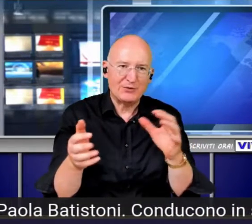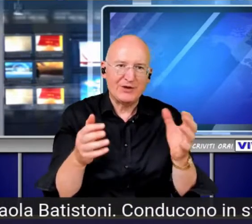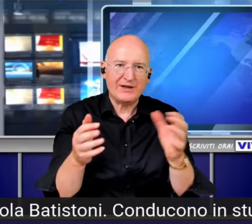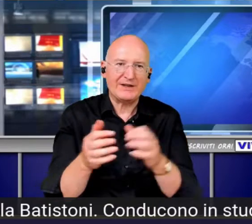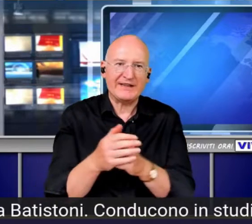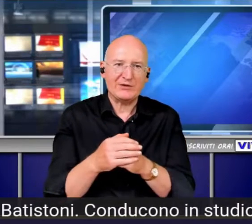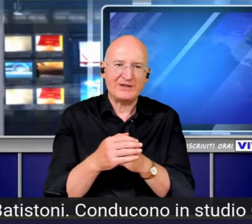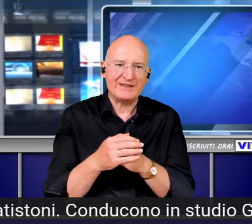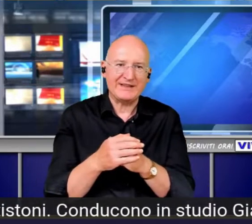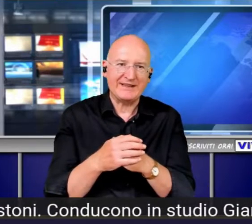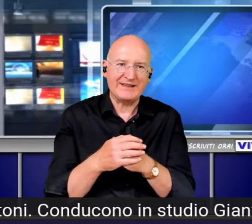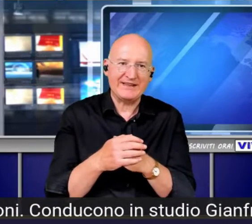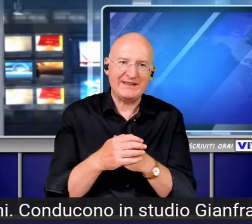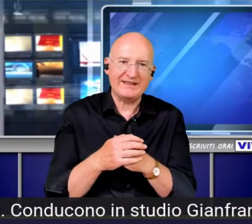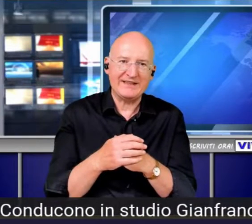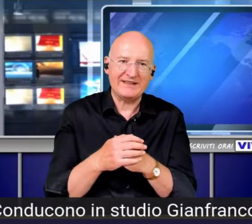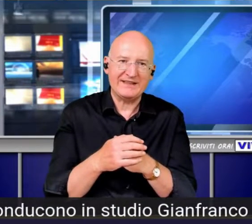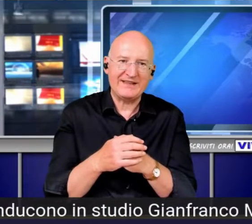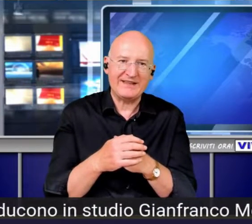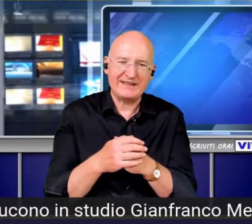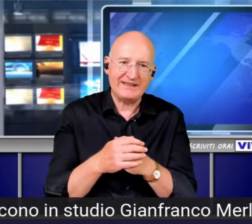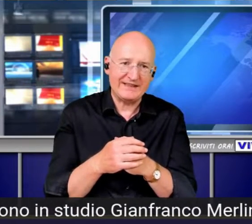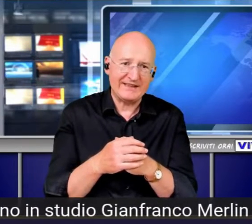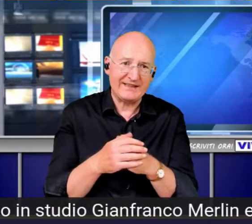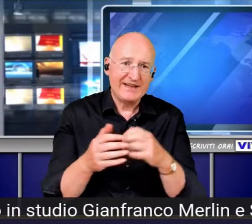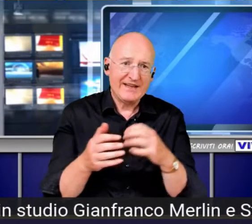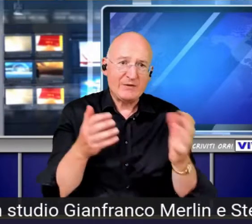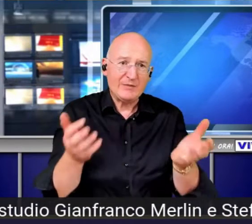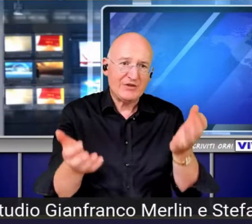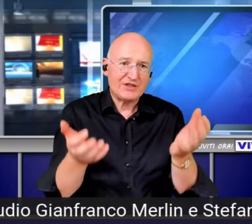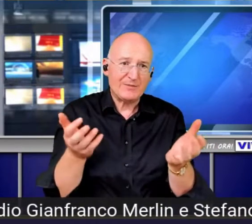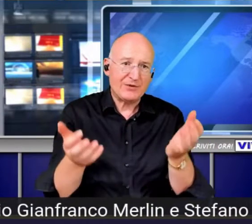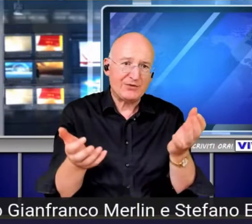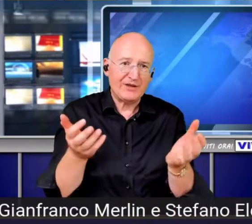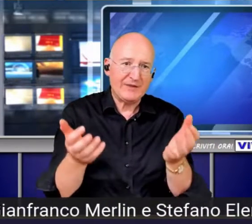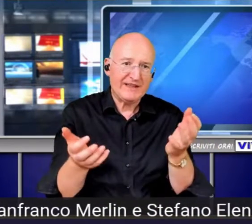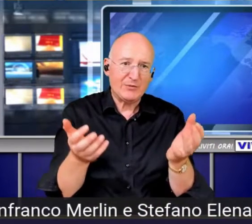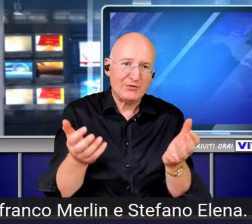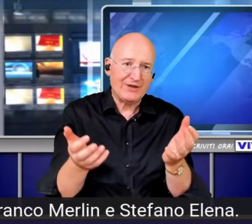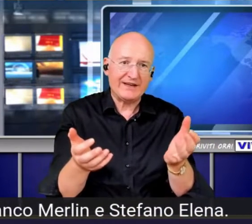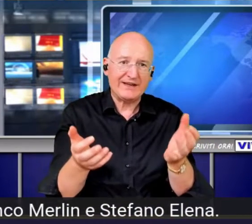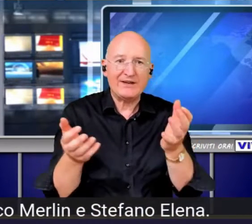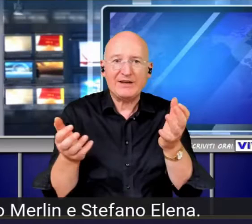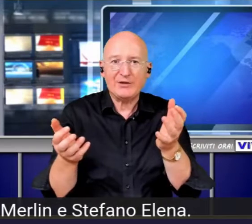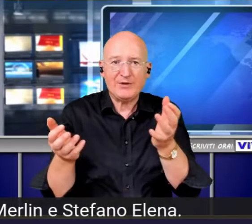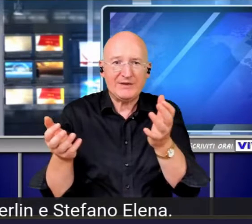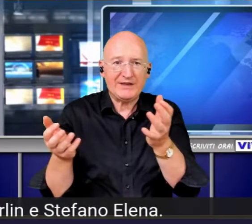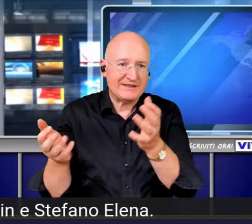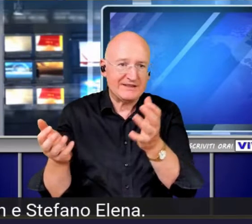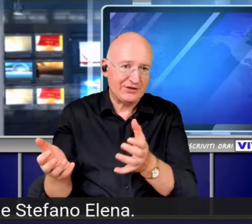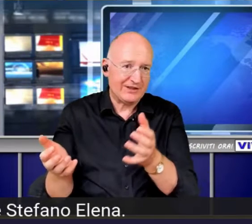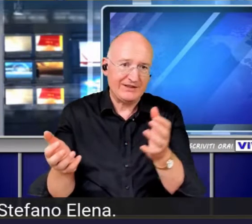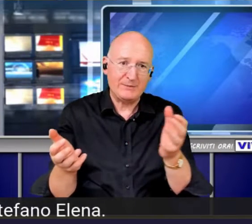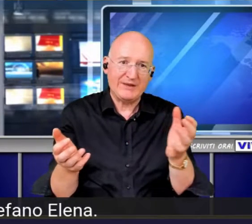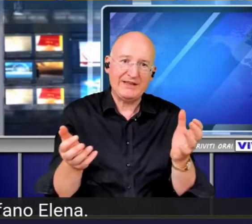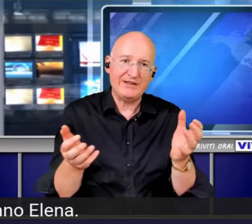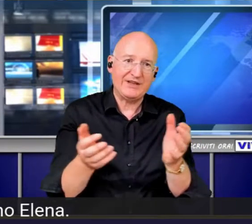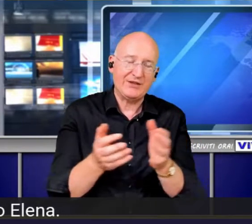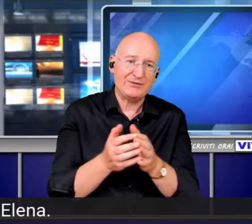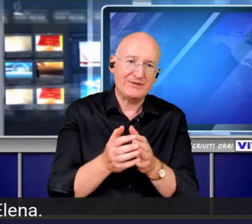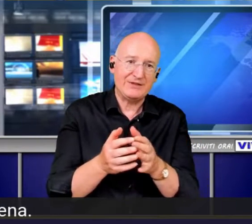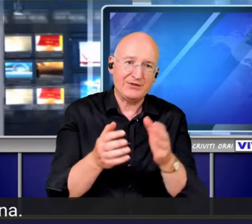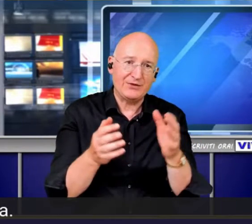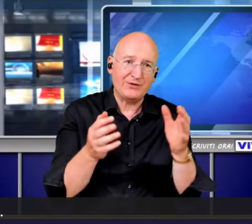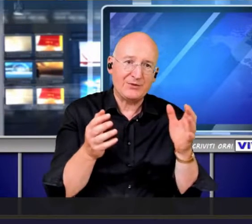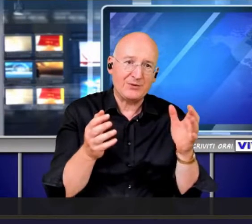sempre produrla quel tanto che c'è richiesto nella rete, e quindi bisogna sempre continuamente modulare. E quando bene o male c'è di notte che i pannelli